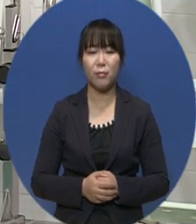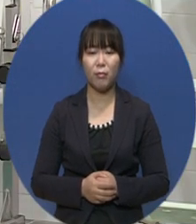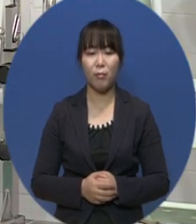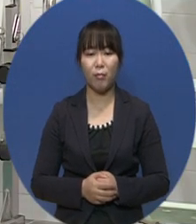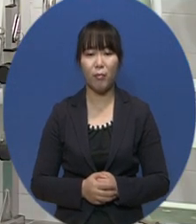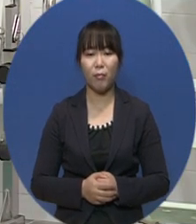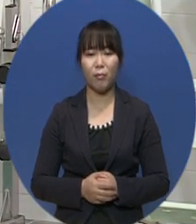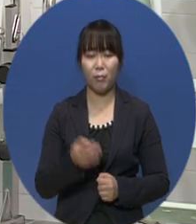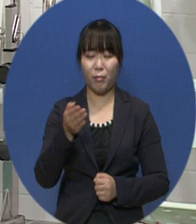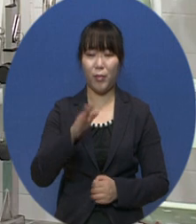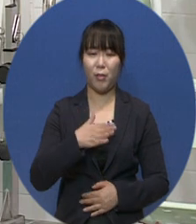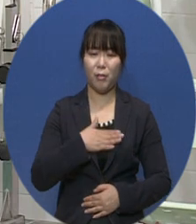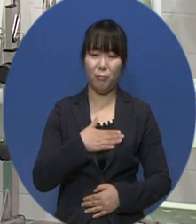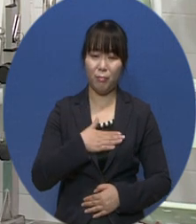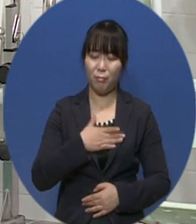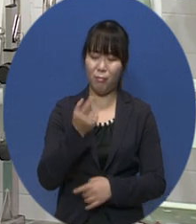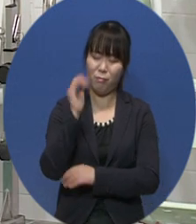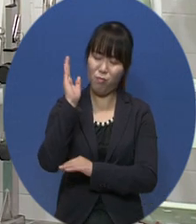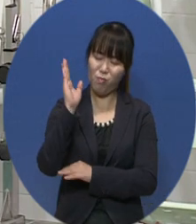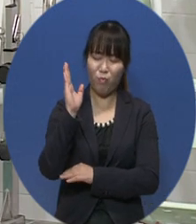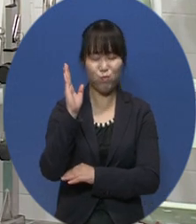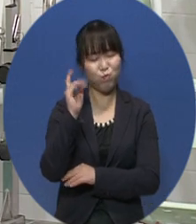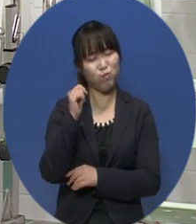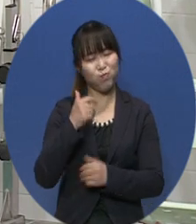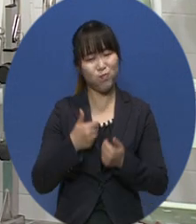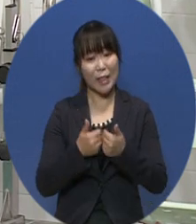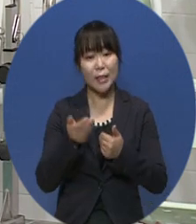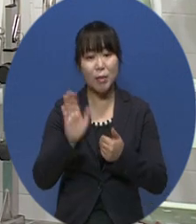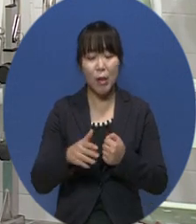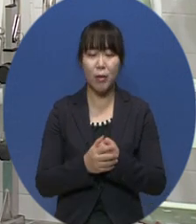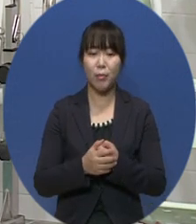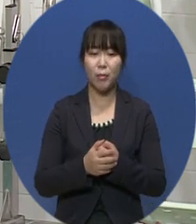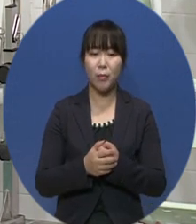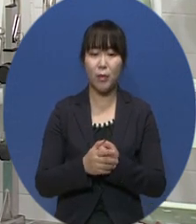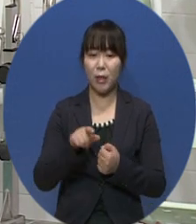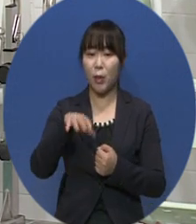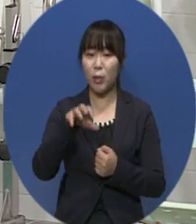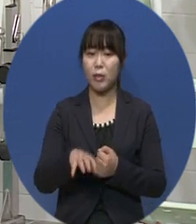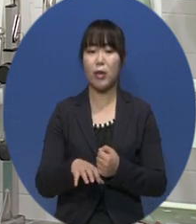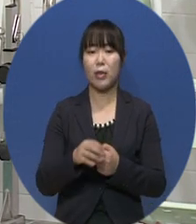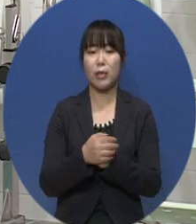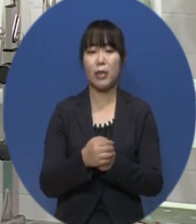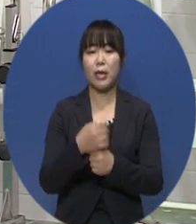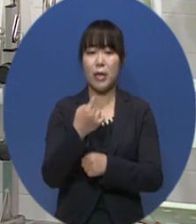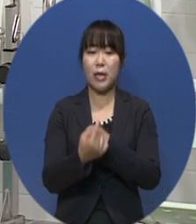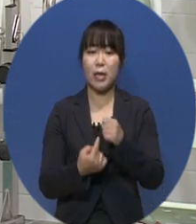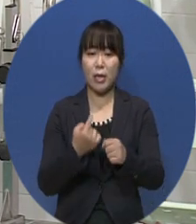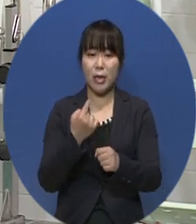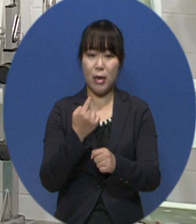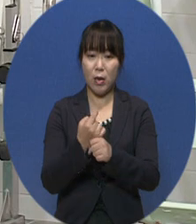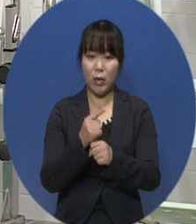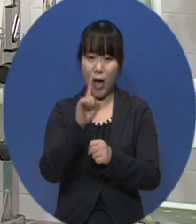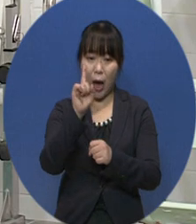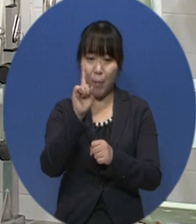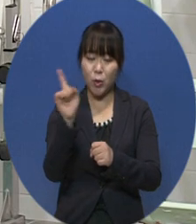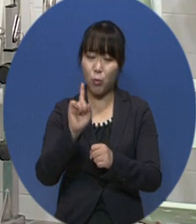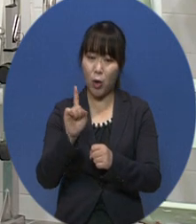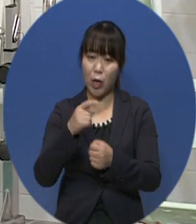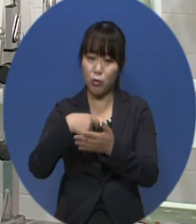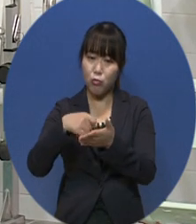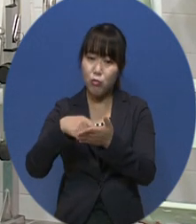제가 뭐 이런 얘기하면 이제 그렇게 했지만요. 이 재활병원에서 수기 공모하는 게 있더라고요. 1년에 한 번씩.